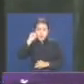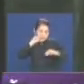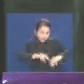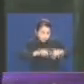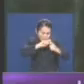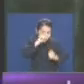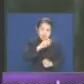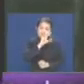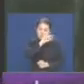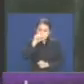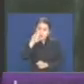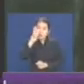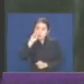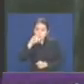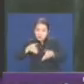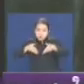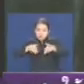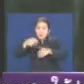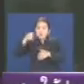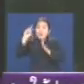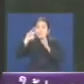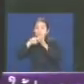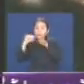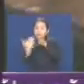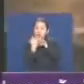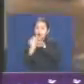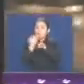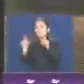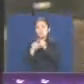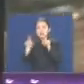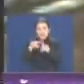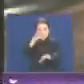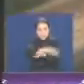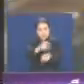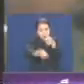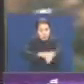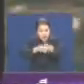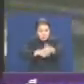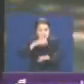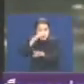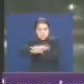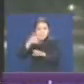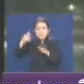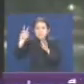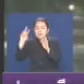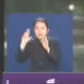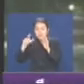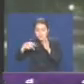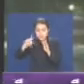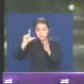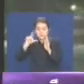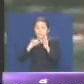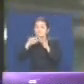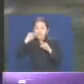ซนติเมตรถนนประเสริฐมนูนกิจค่ะขาเข้าขาออกค่ะตั้งแต่แยกเกษตรจนถึงแยกลาดป่าเขาระดับน้ำอยู่ที่40เซนติเม